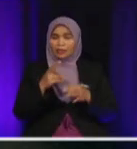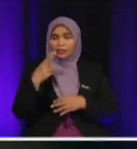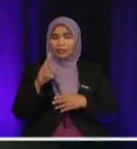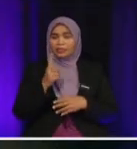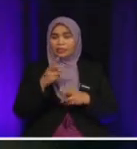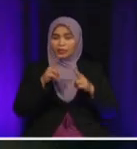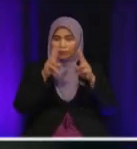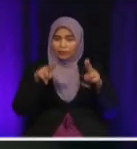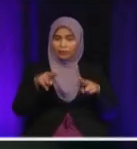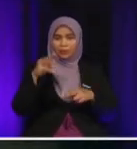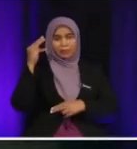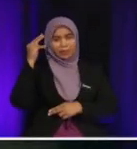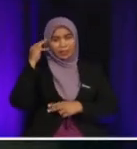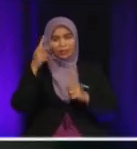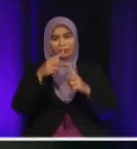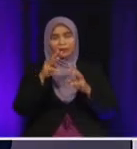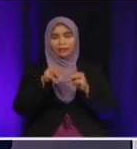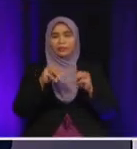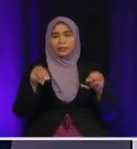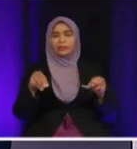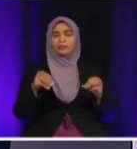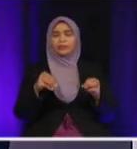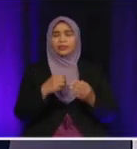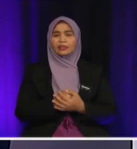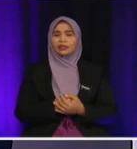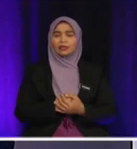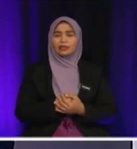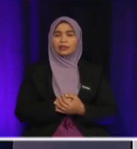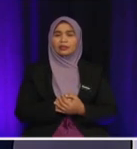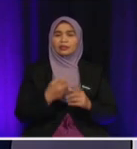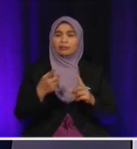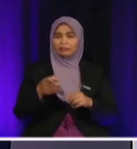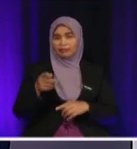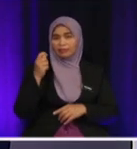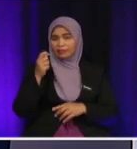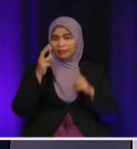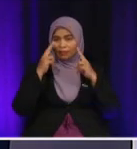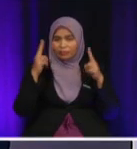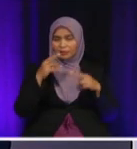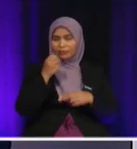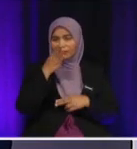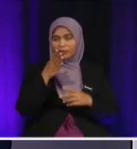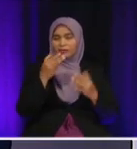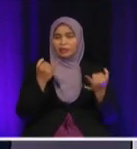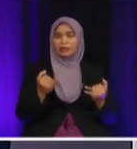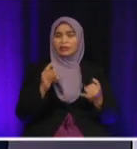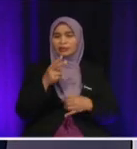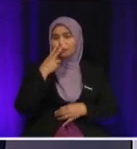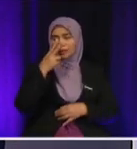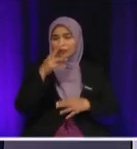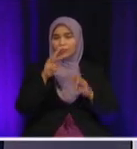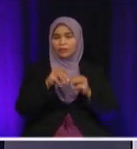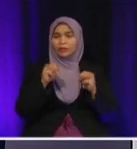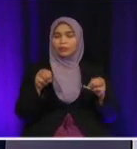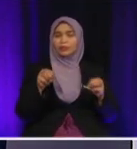kita nak uji pula minda kepada murid-murid ni. Tadi pandangan daripada ustaz tentang kebaikan hikmah. Sekarang kita nak tengok pula murid-murid sekalian.